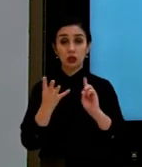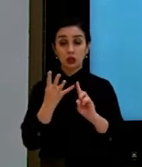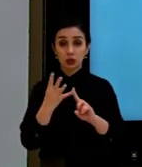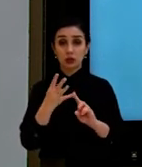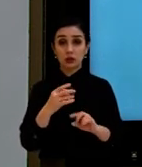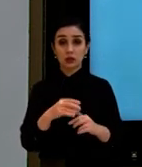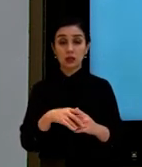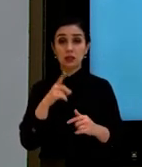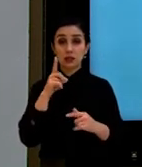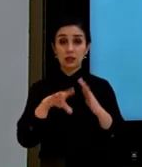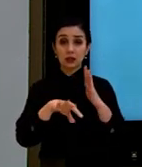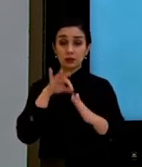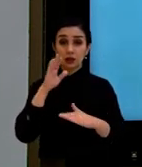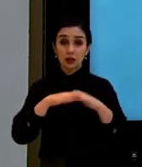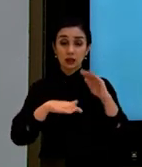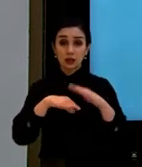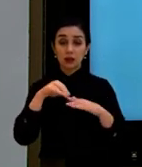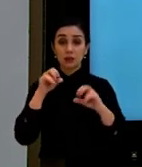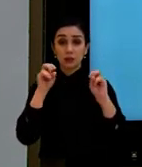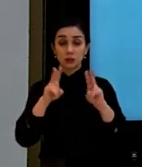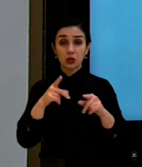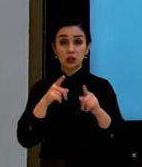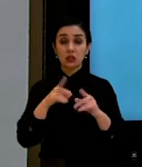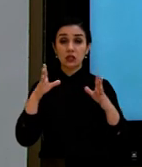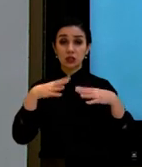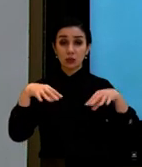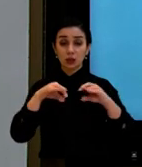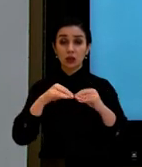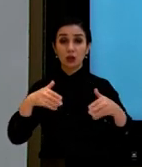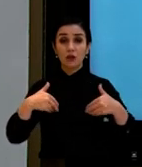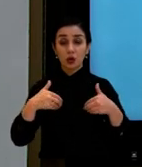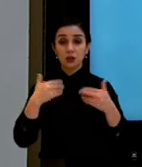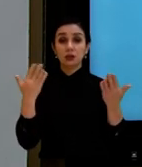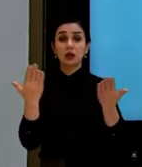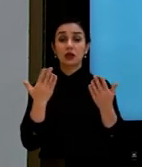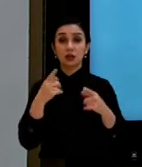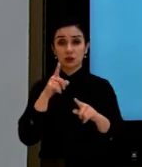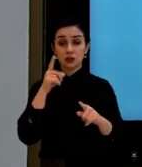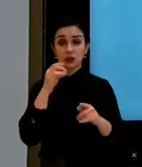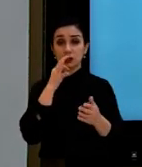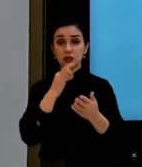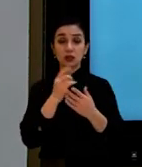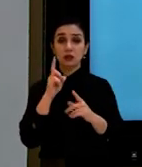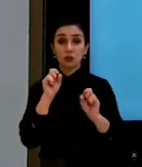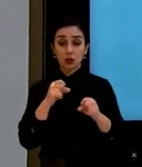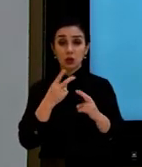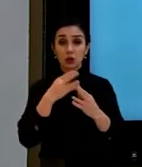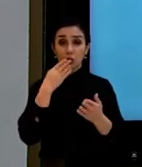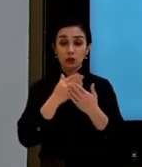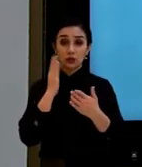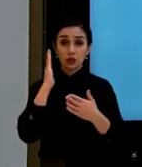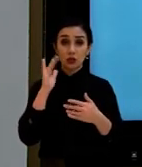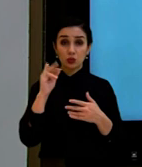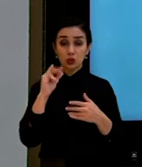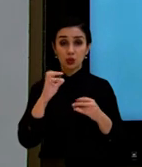4-chisi, siz tanlagan kasb jamiyatga foydasi haqida nima deya olasiz? Albatta, har bir inson o'z kelajagi